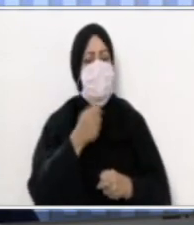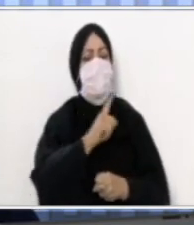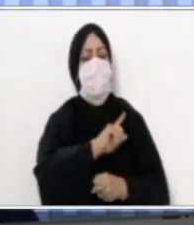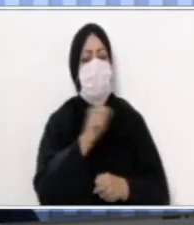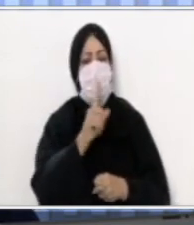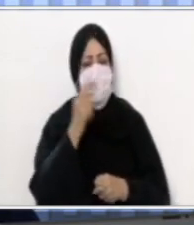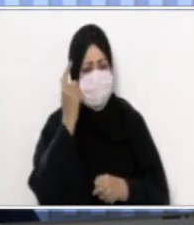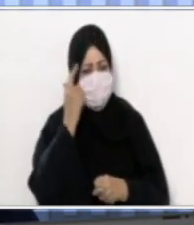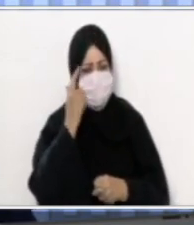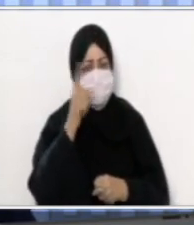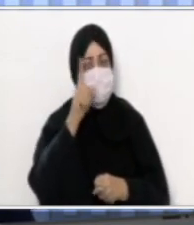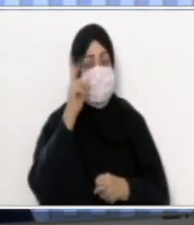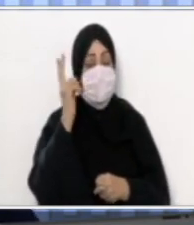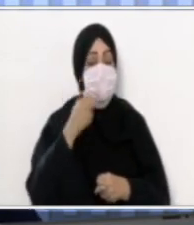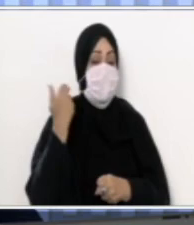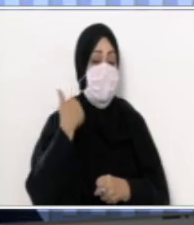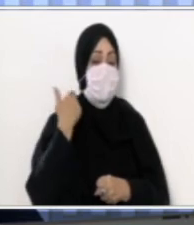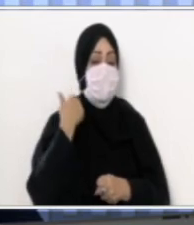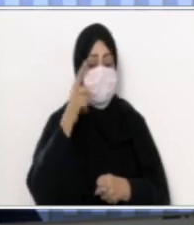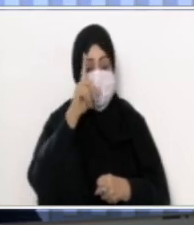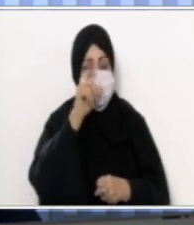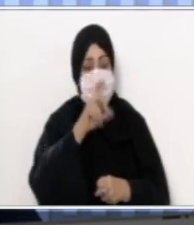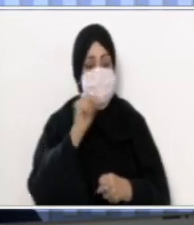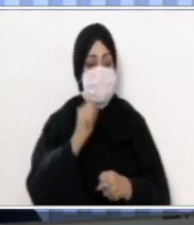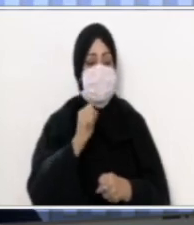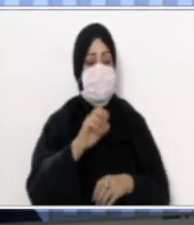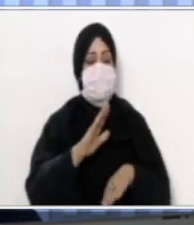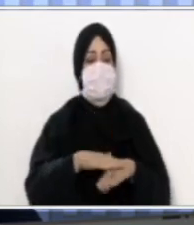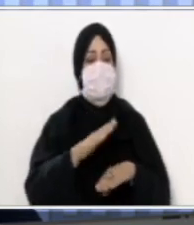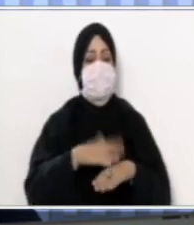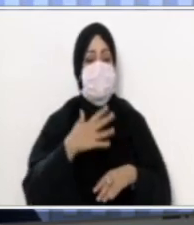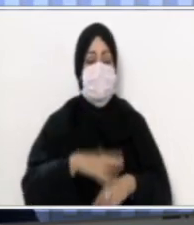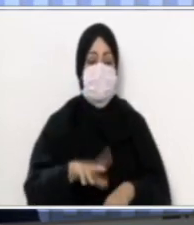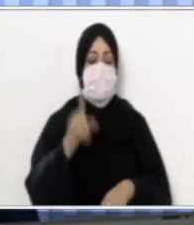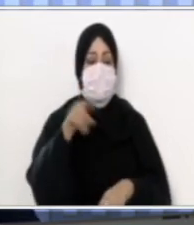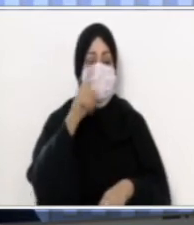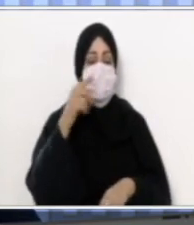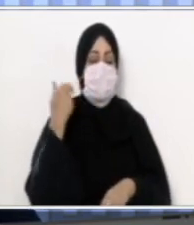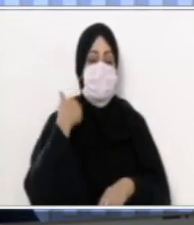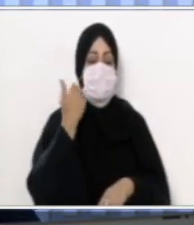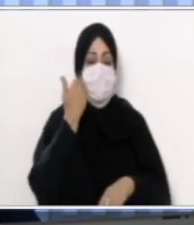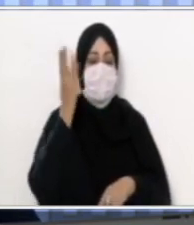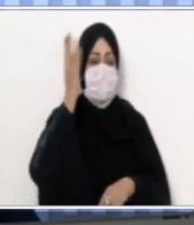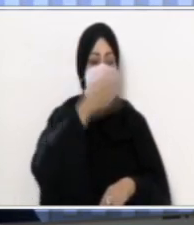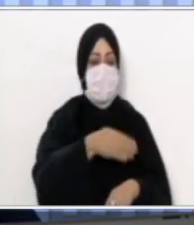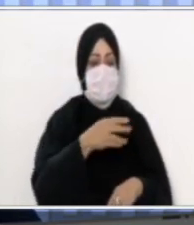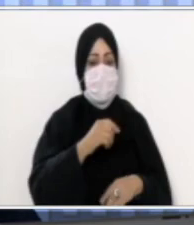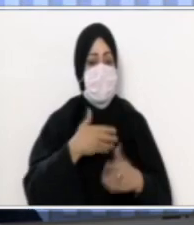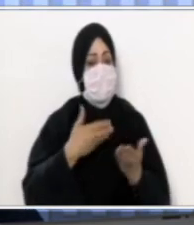على الناس. ينبغي أن يخدم في المهنة اللي هو فيها يعني بحسب قوانينها، اللي